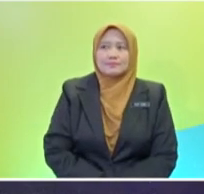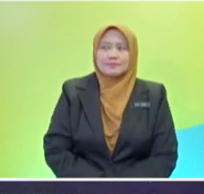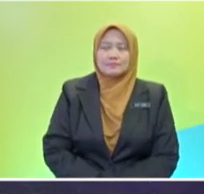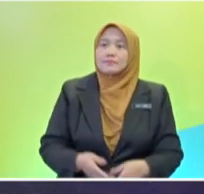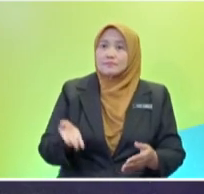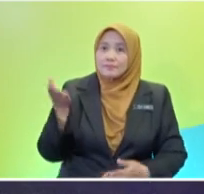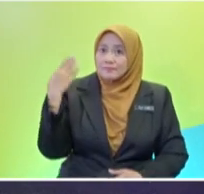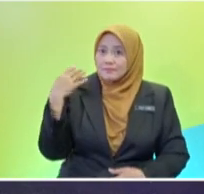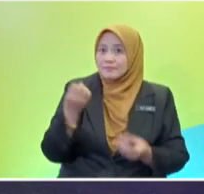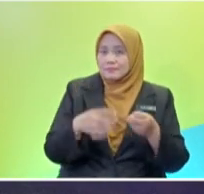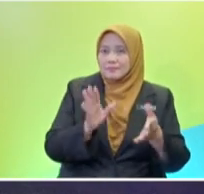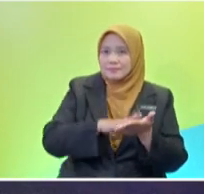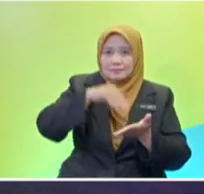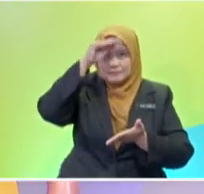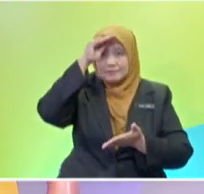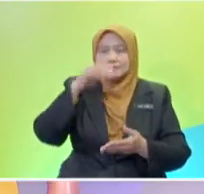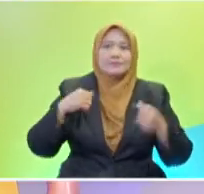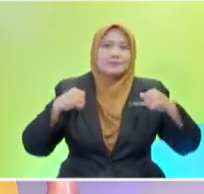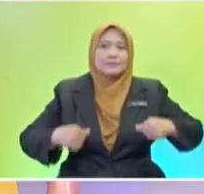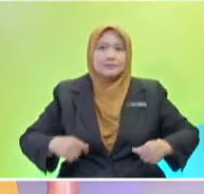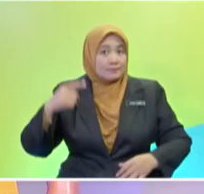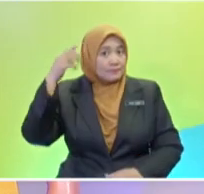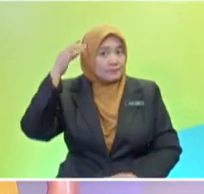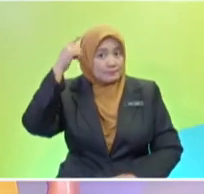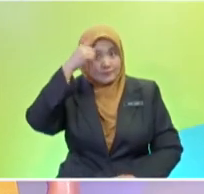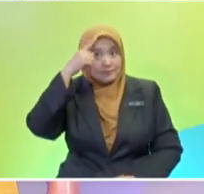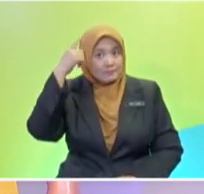anggota dan sekarang kita